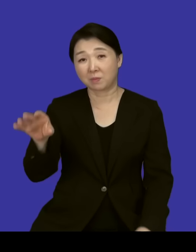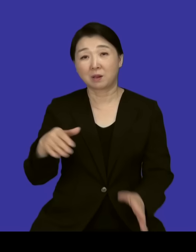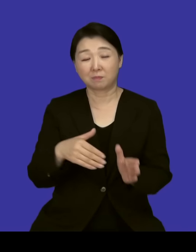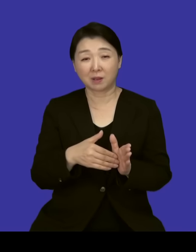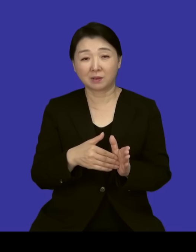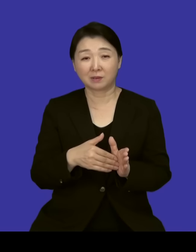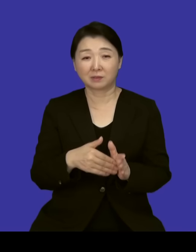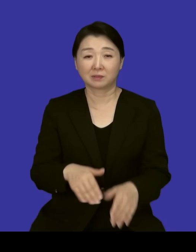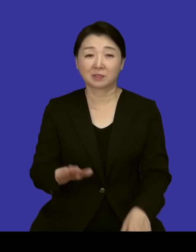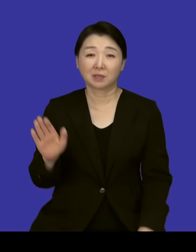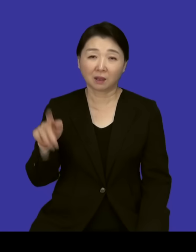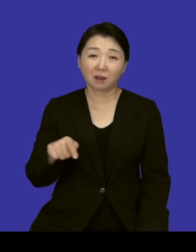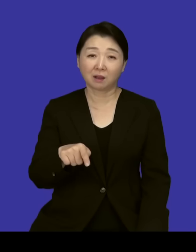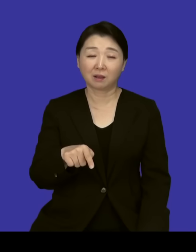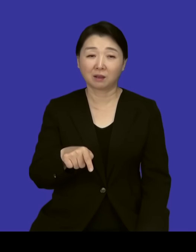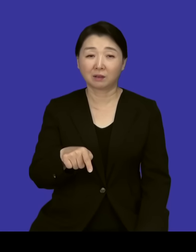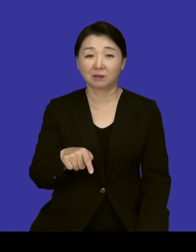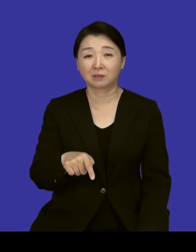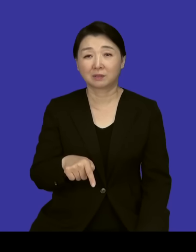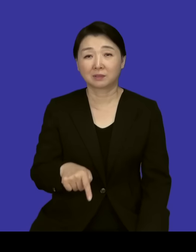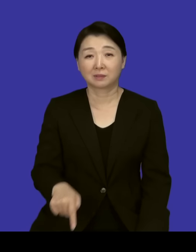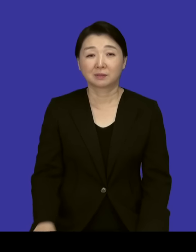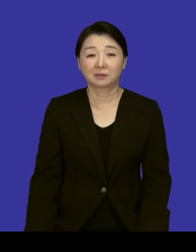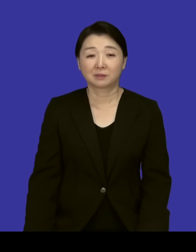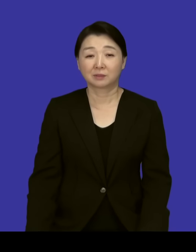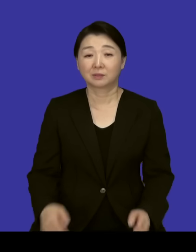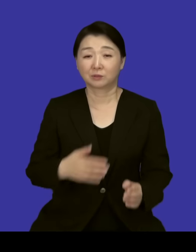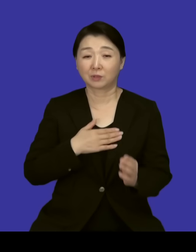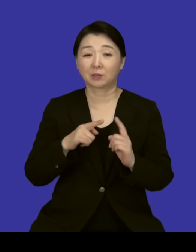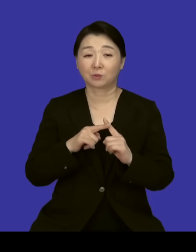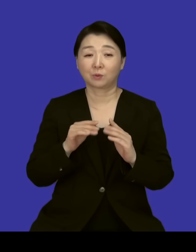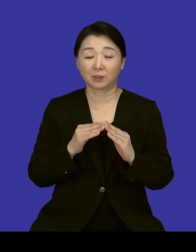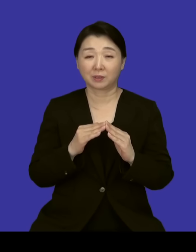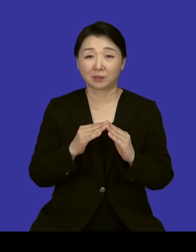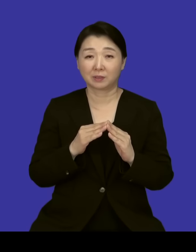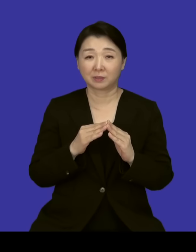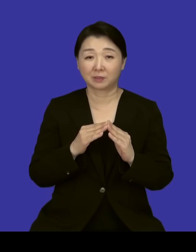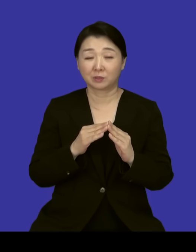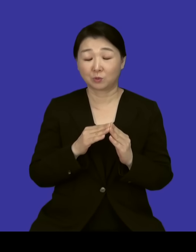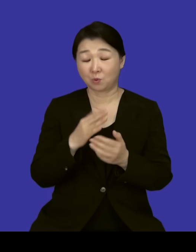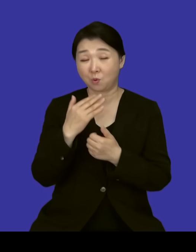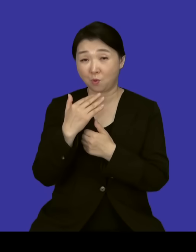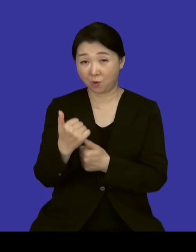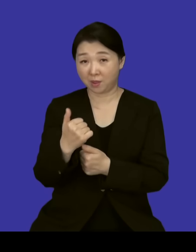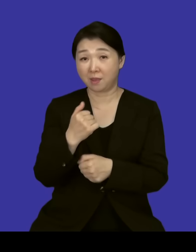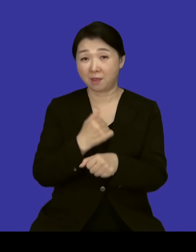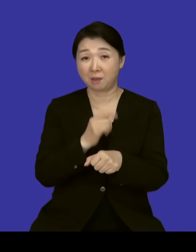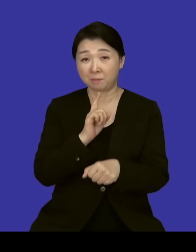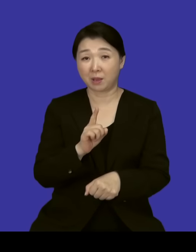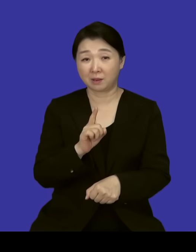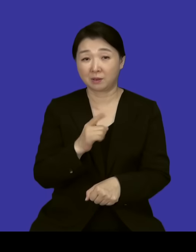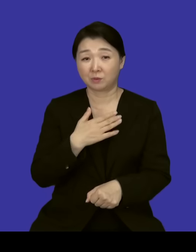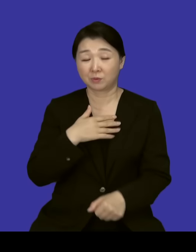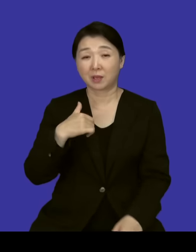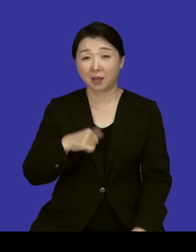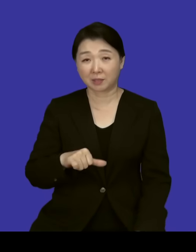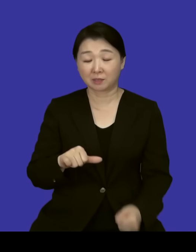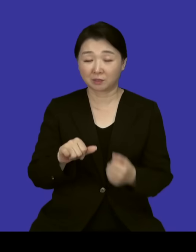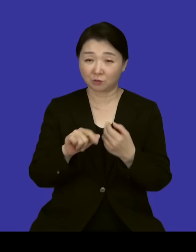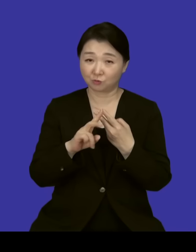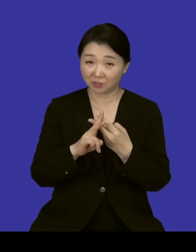얘기했더니 그거 우리 교회에 오라고 하시면서 저희 아들이 그때